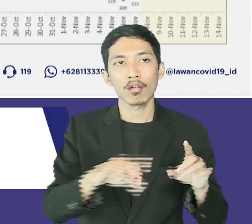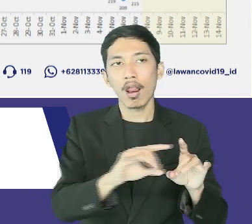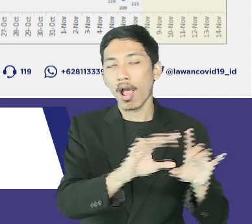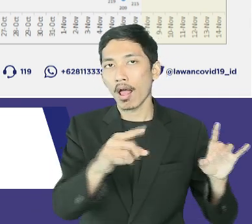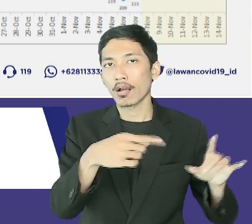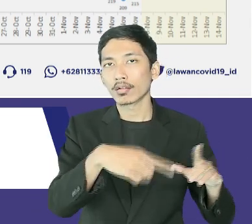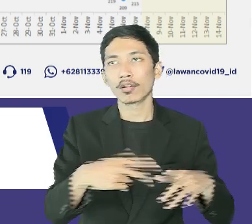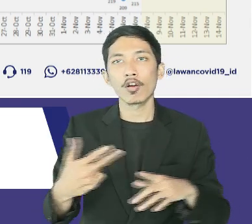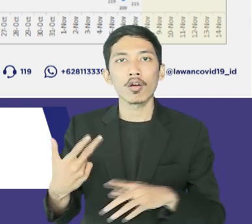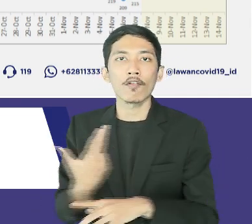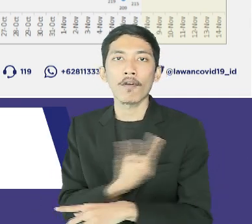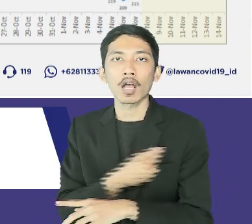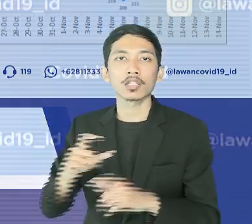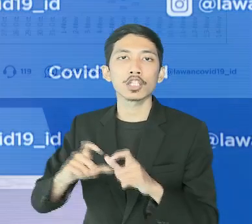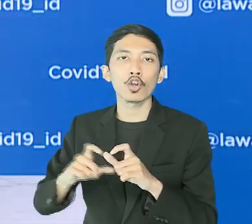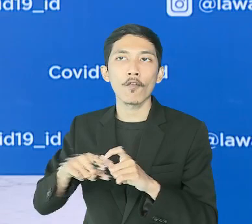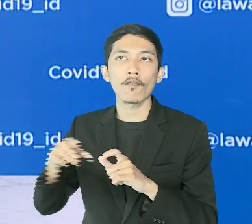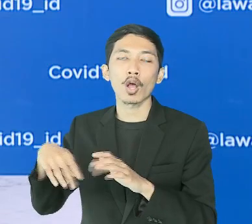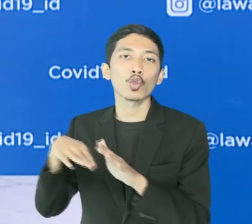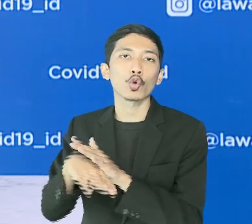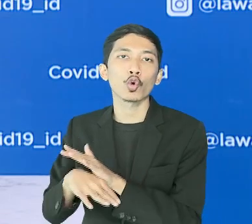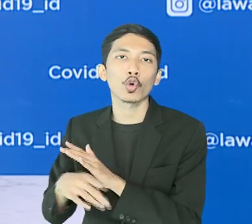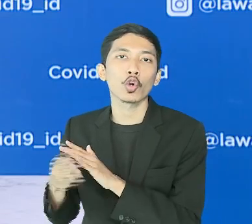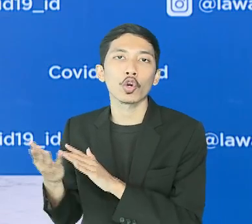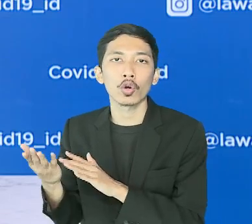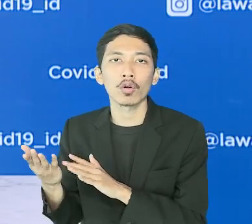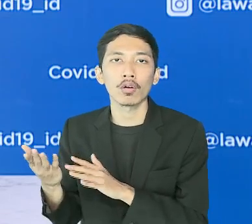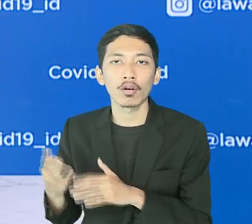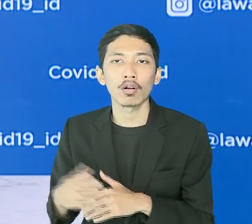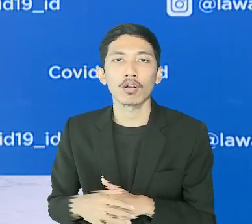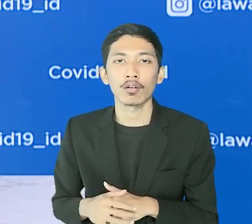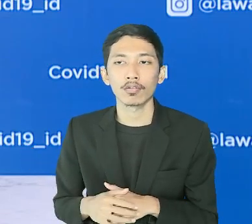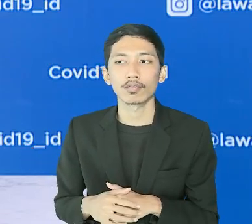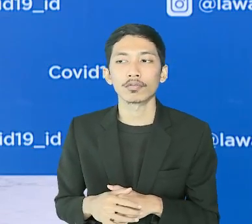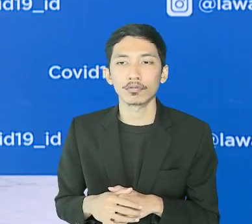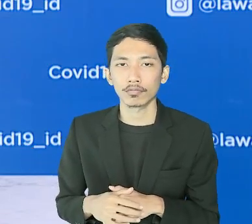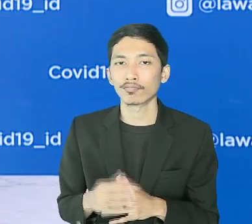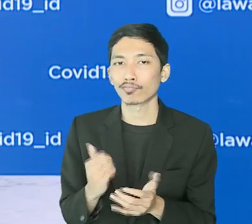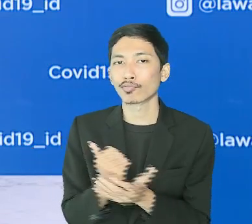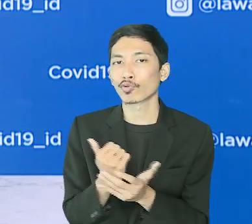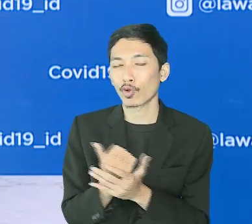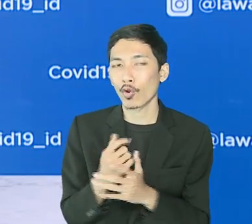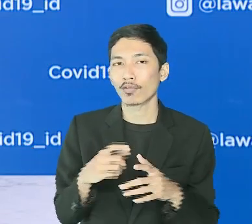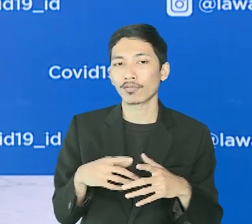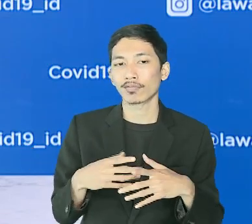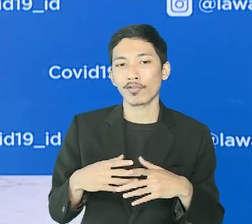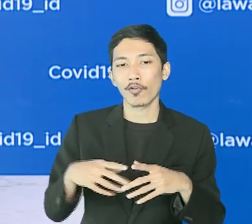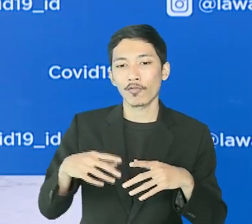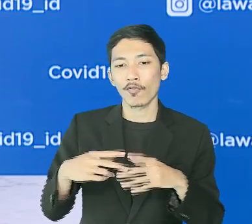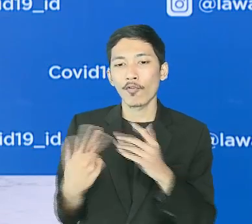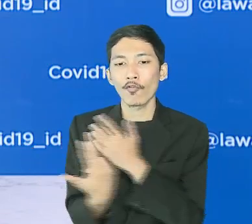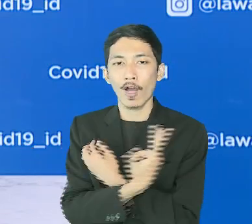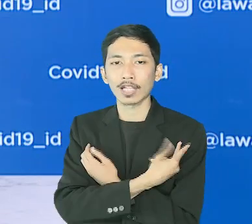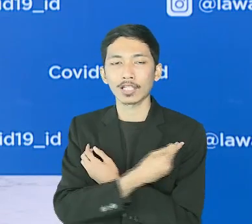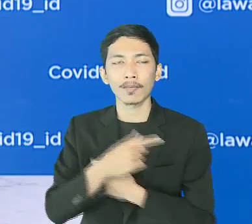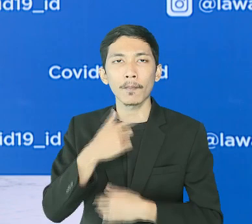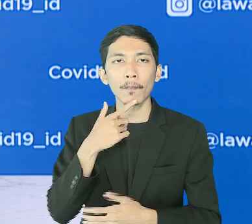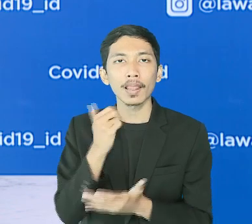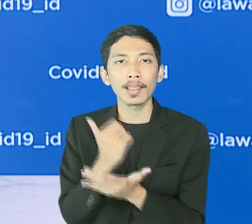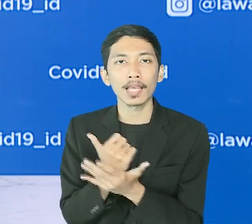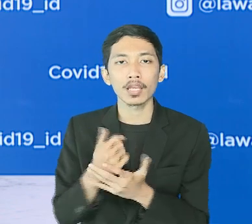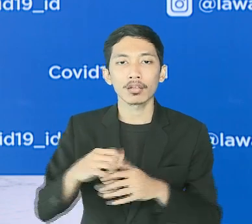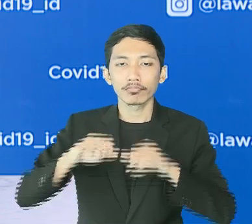daerah untuk segera meningkatkan cakupan vaksinasi di daerahnya. Cakupan vaksin penting sebagai modal